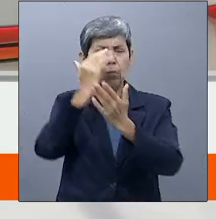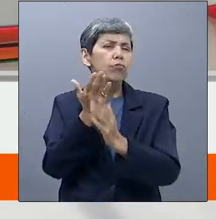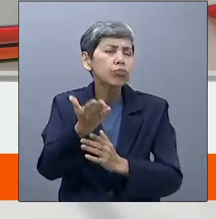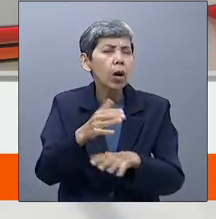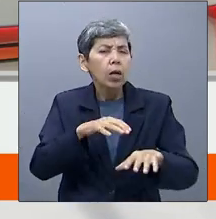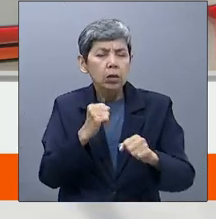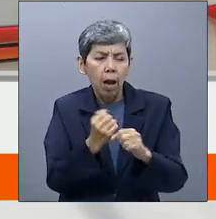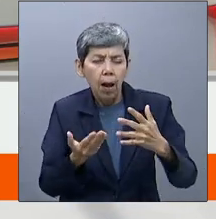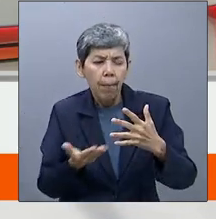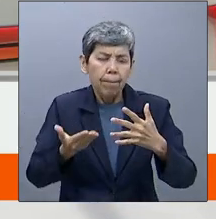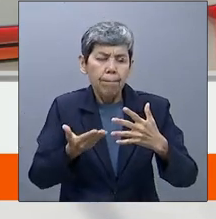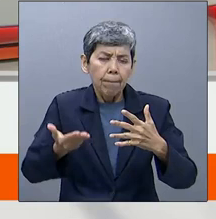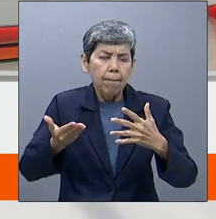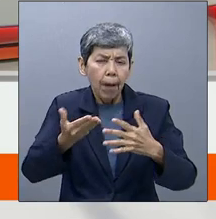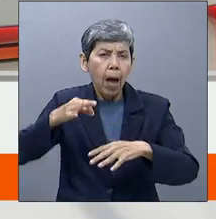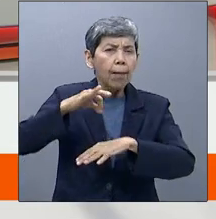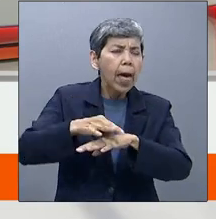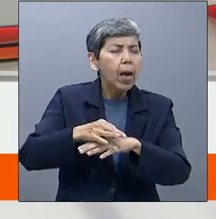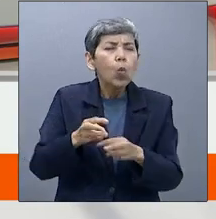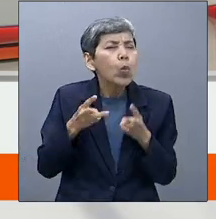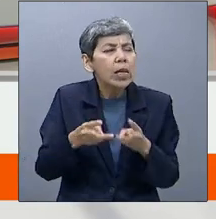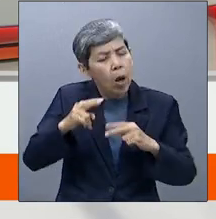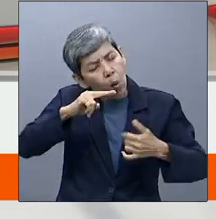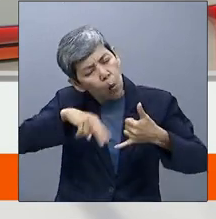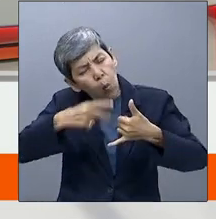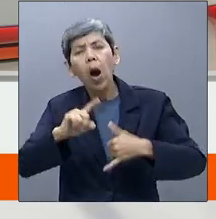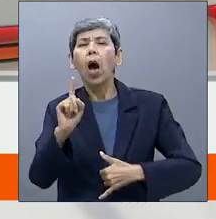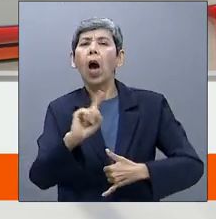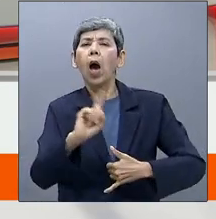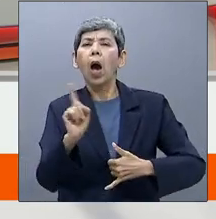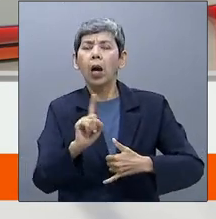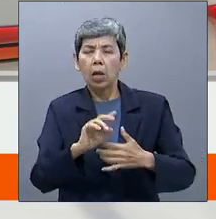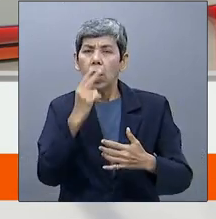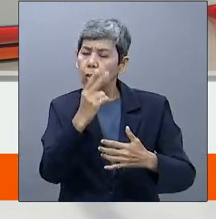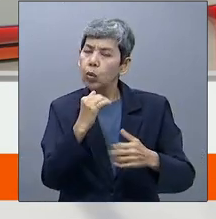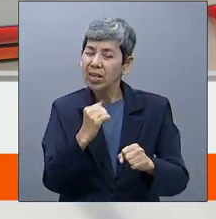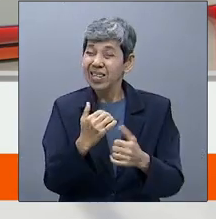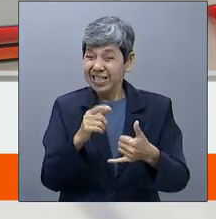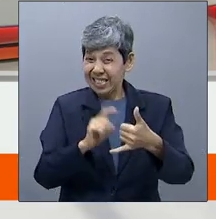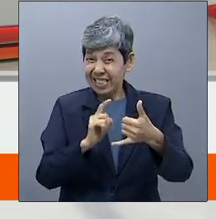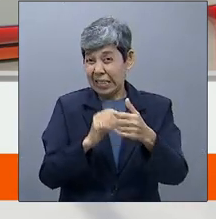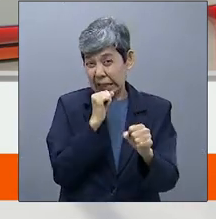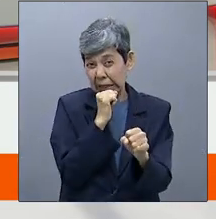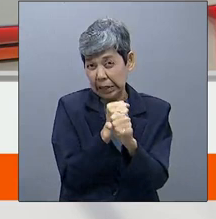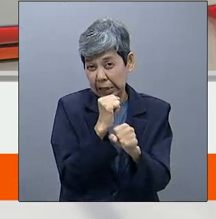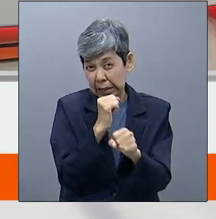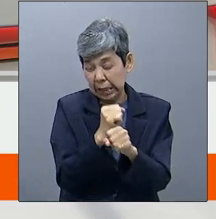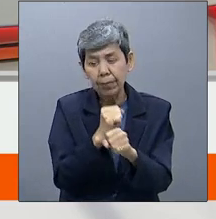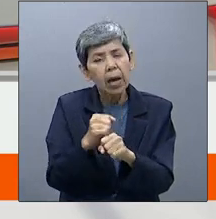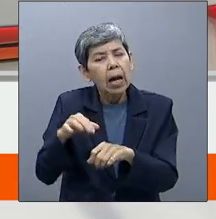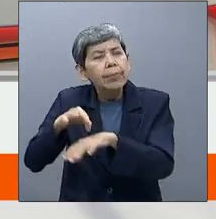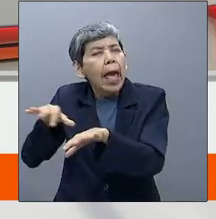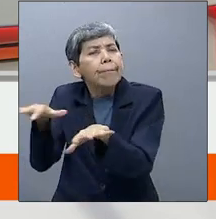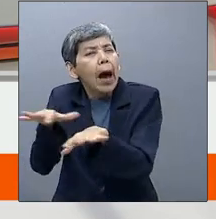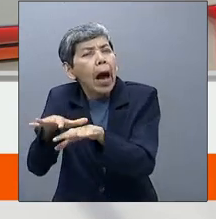จะเลื่อนชั้นยศมีการพิจารณาอย่างไรบ้างโดยเฉพาะในคนที่ปฏิบัติหน้าที่ในชั้นประทวนแล้ว